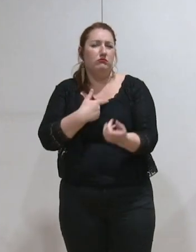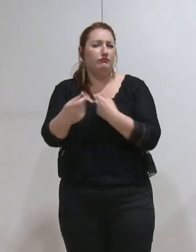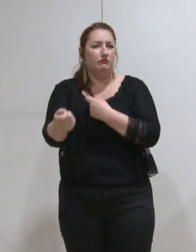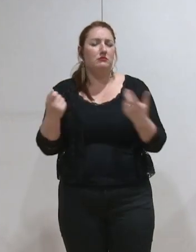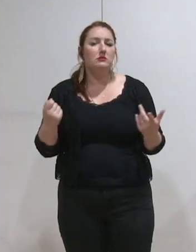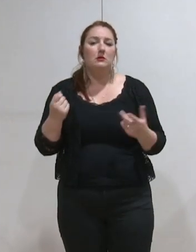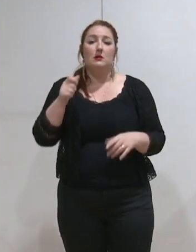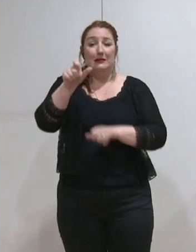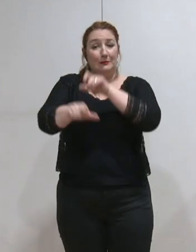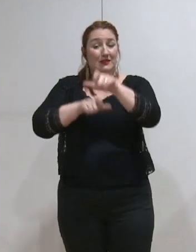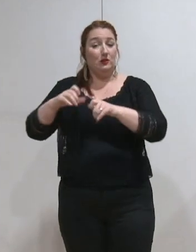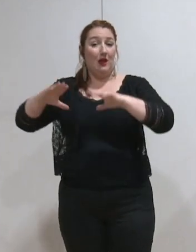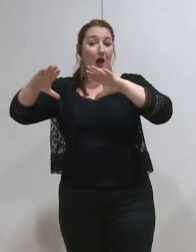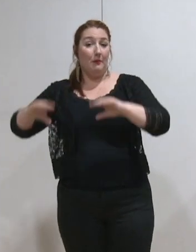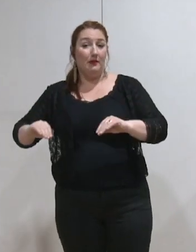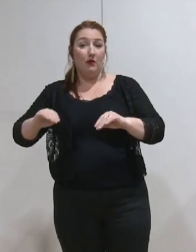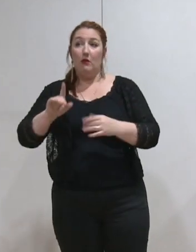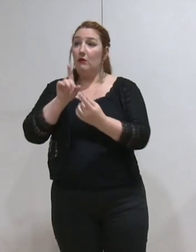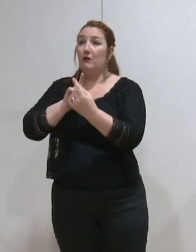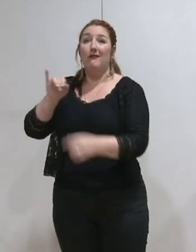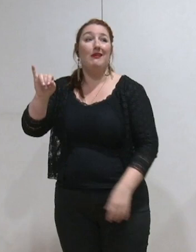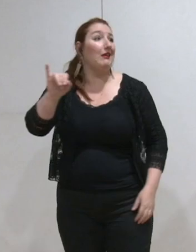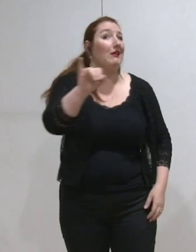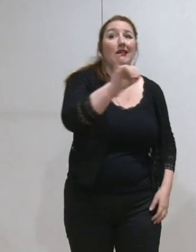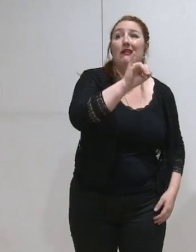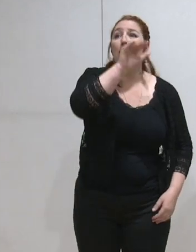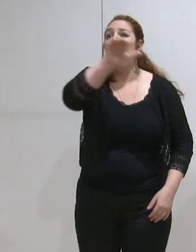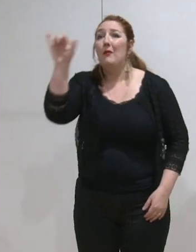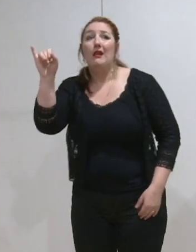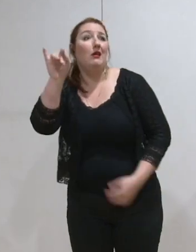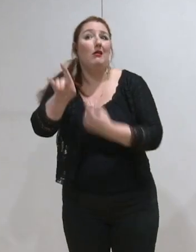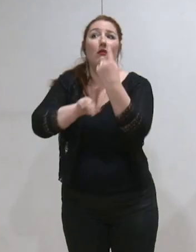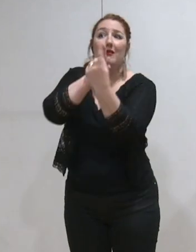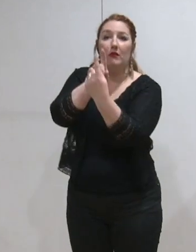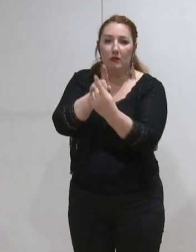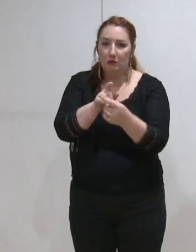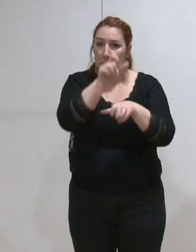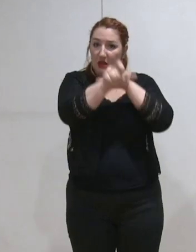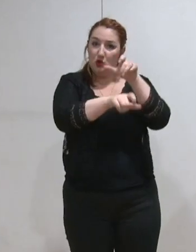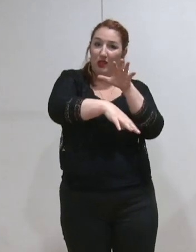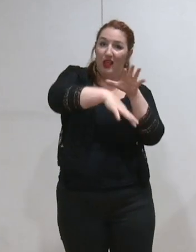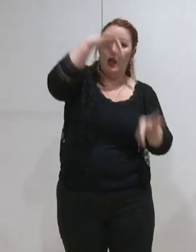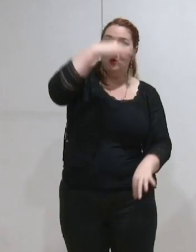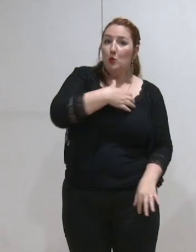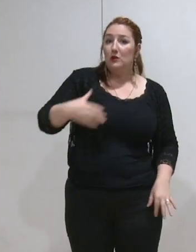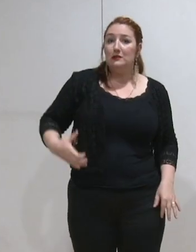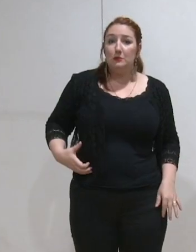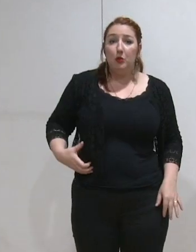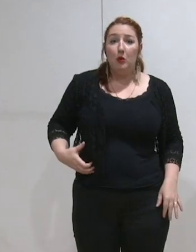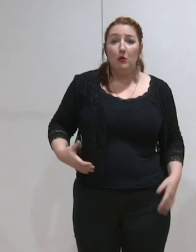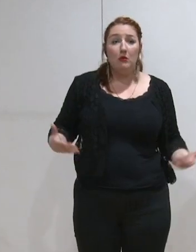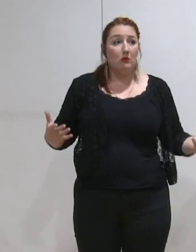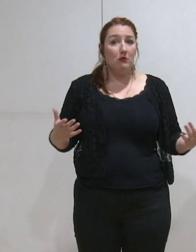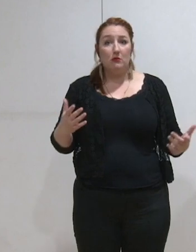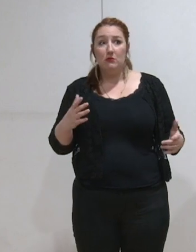légitimement vers les élus municipaux qui sont pour ainsi dire leurs seuls interlocuteur au